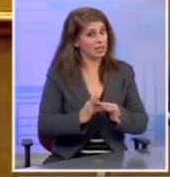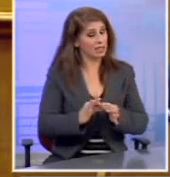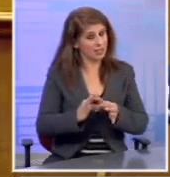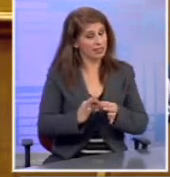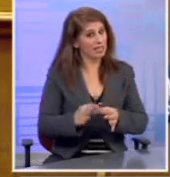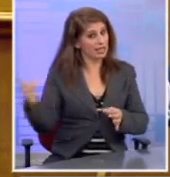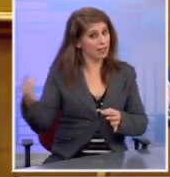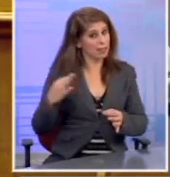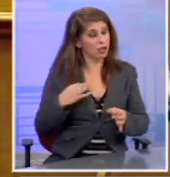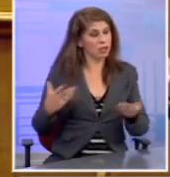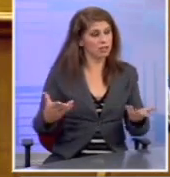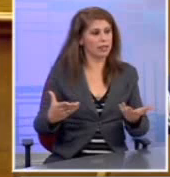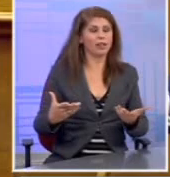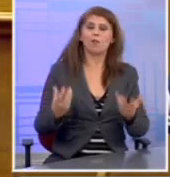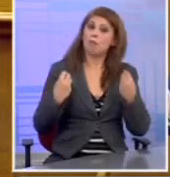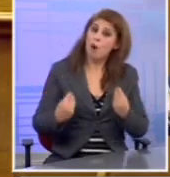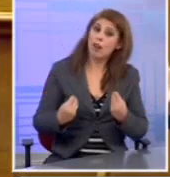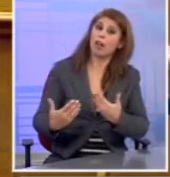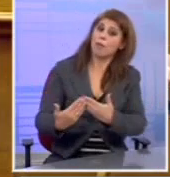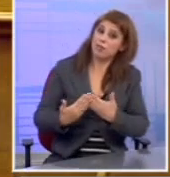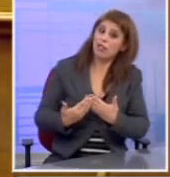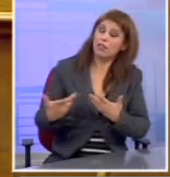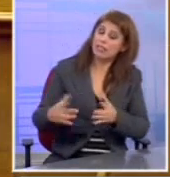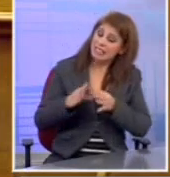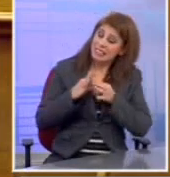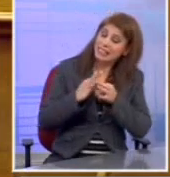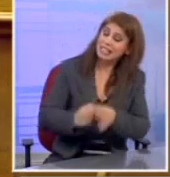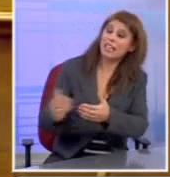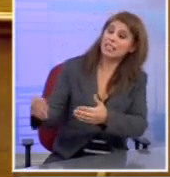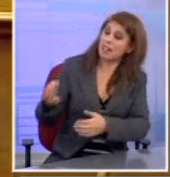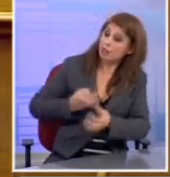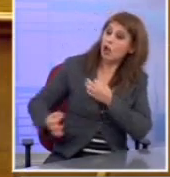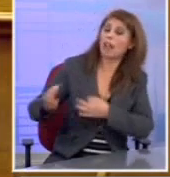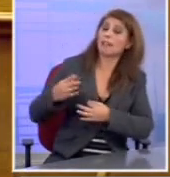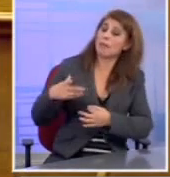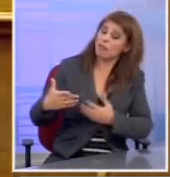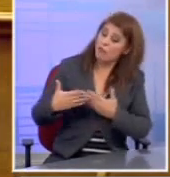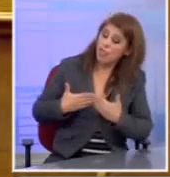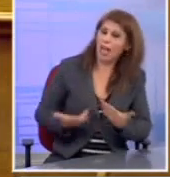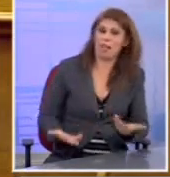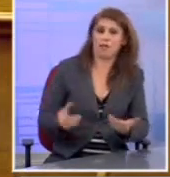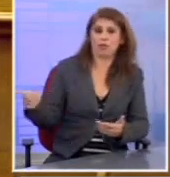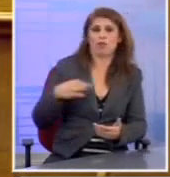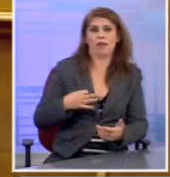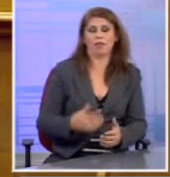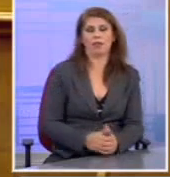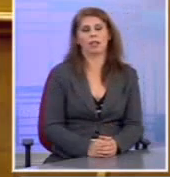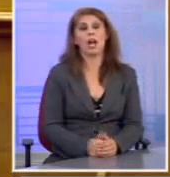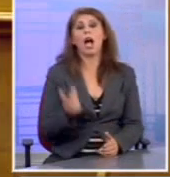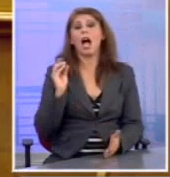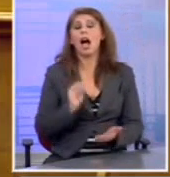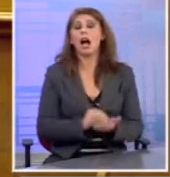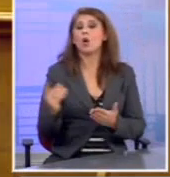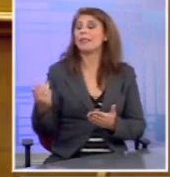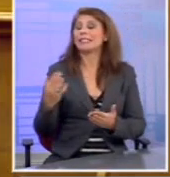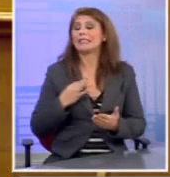συνεχίστε να το λέτε, πραγματικά μας κάνει πολύ καλό. Συνεχίστε να το λέτε. Μας λέτε λοιπόν και το εξής,